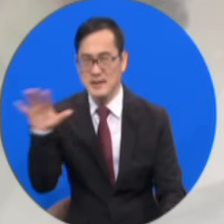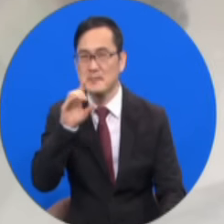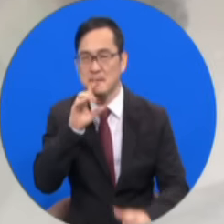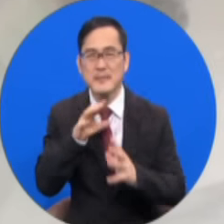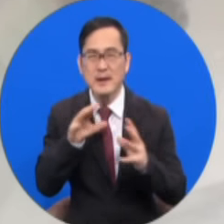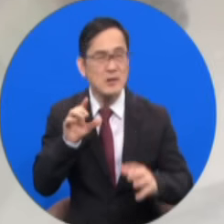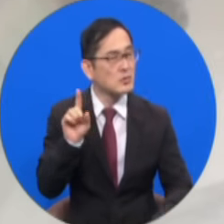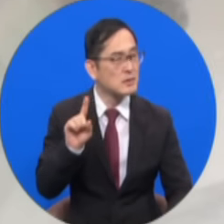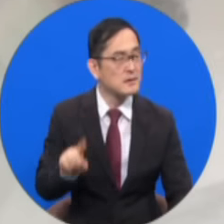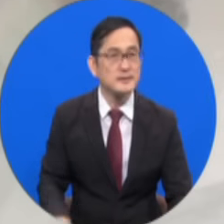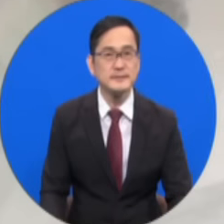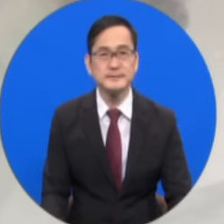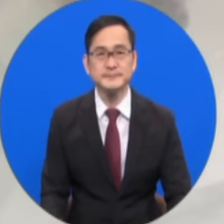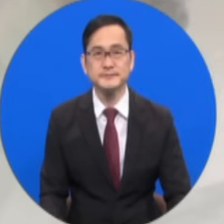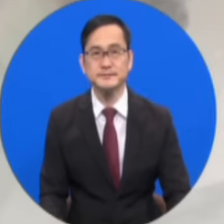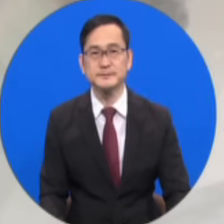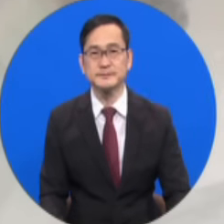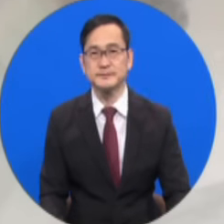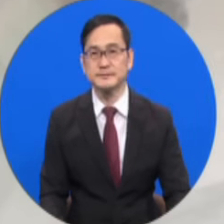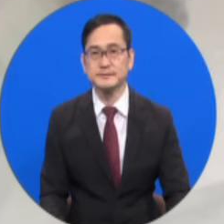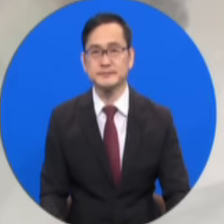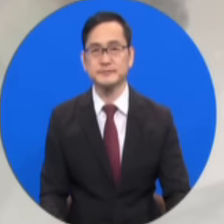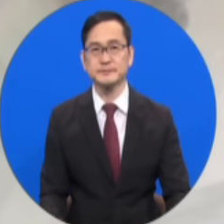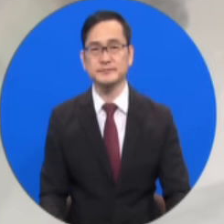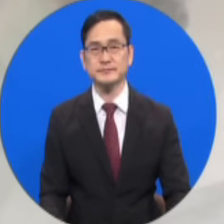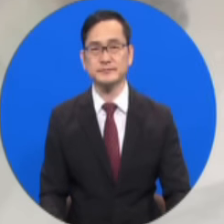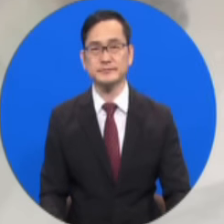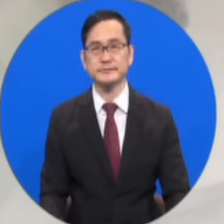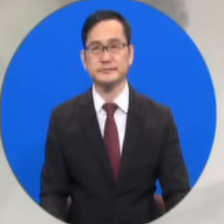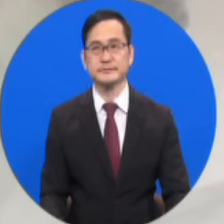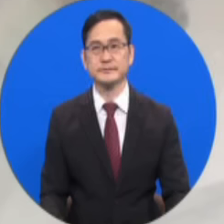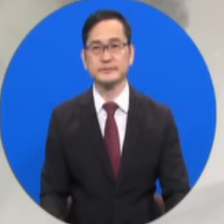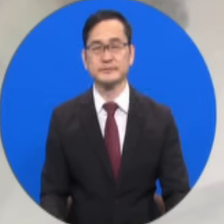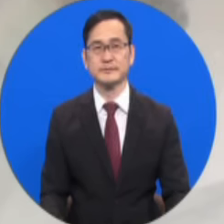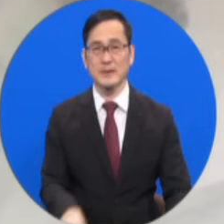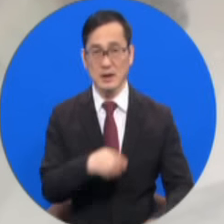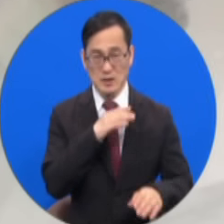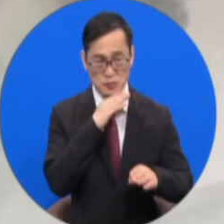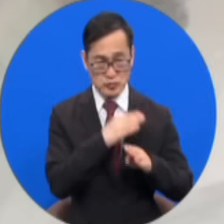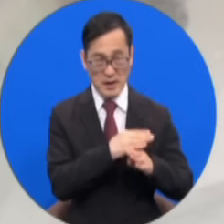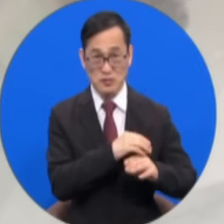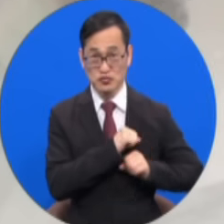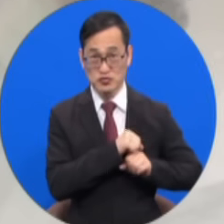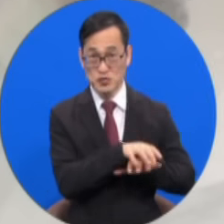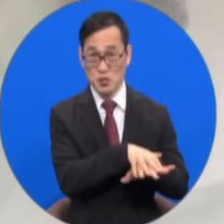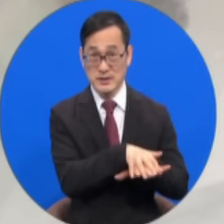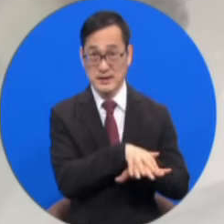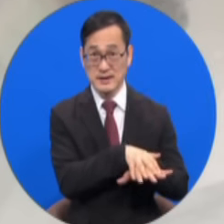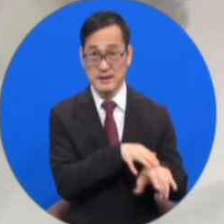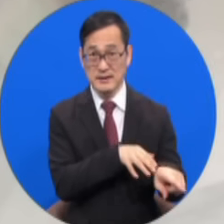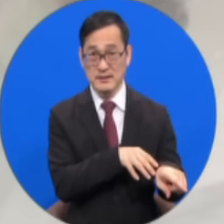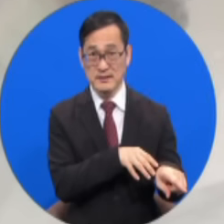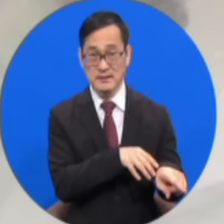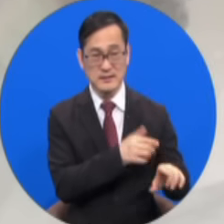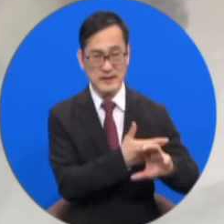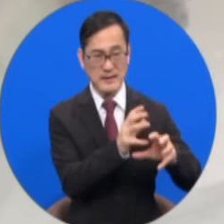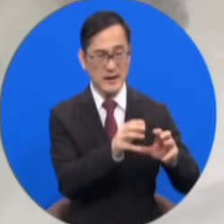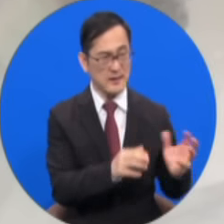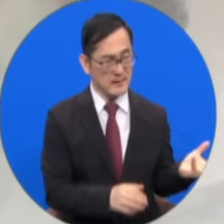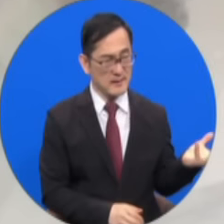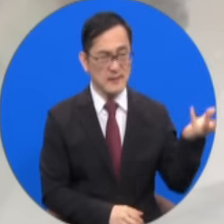의미입니까 예 지금 뭐 북 사계 여단이 참 한다고 하면은 그 북한 건국 일의 최대 병력이 해외에 파병되는 겁니다